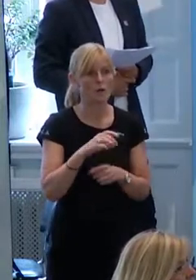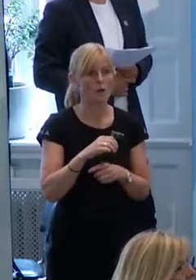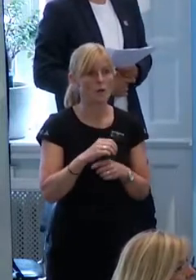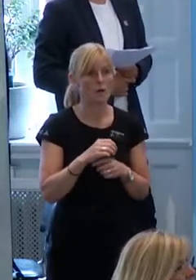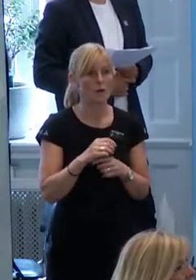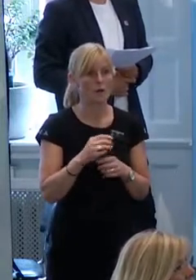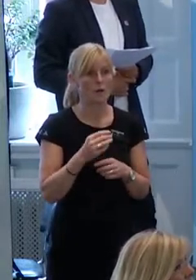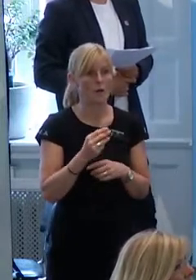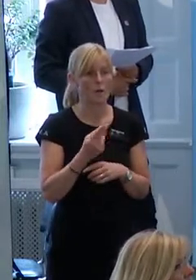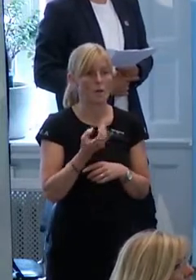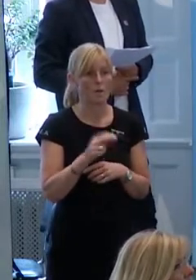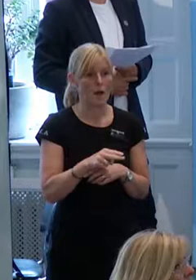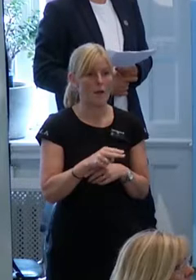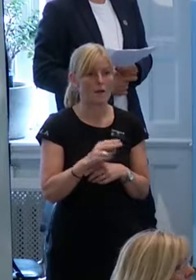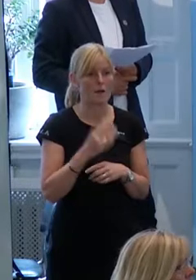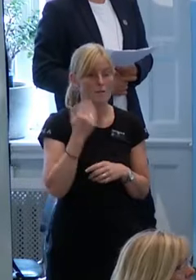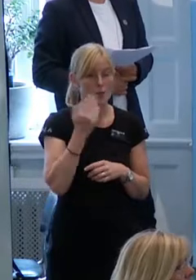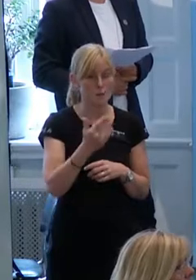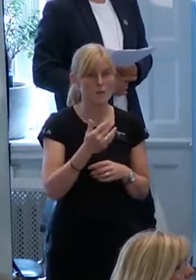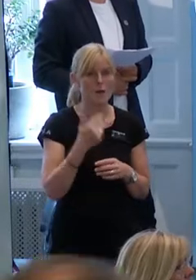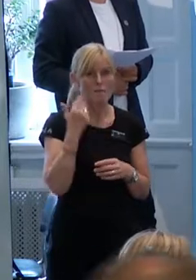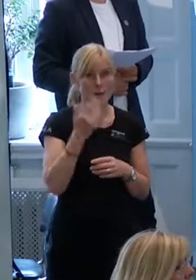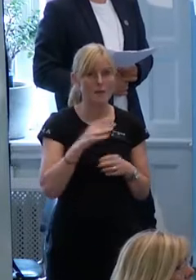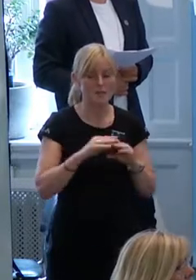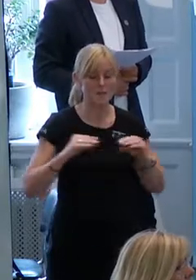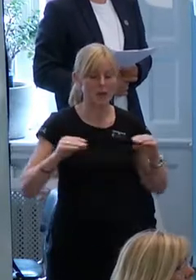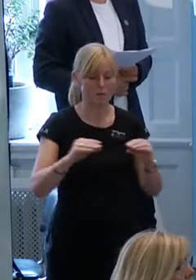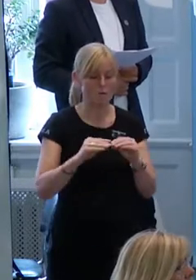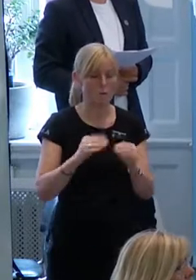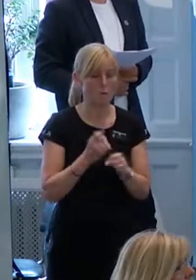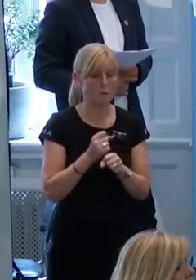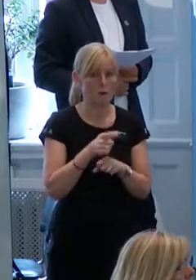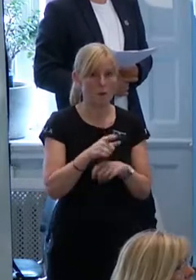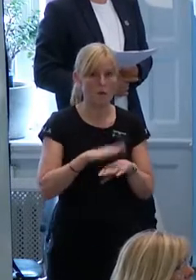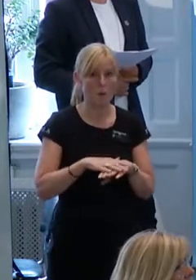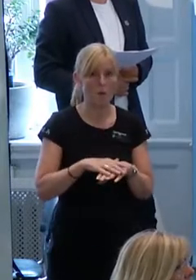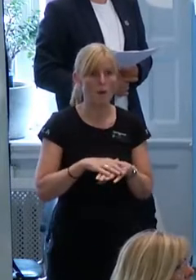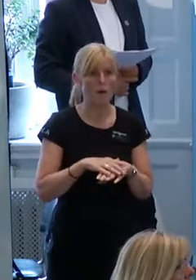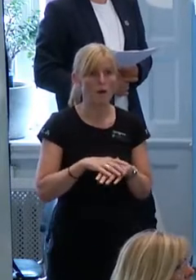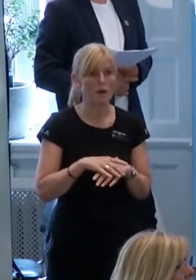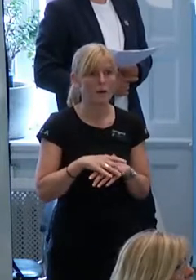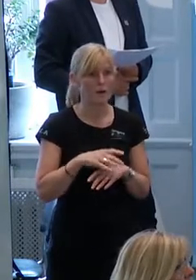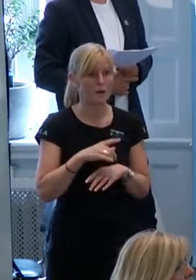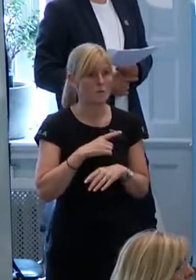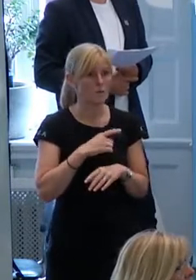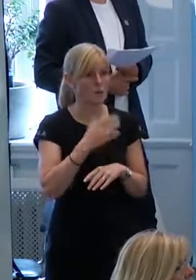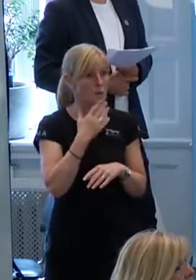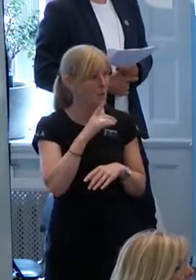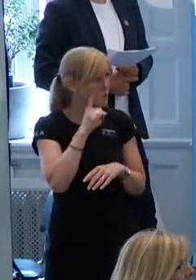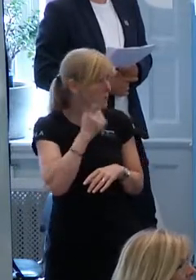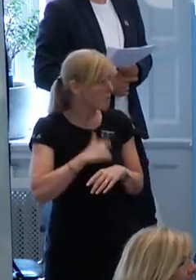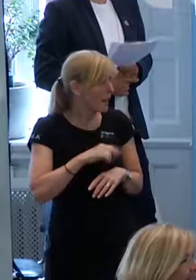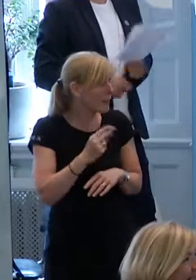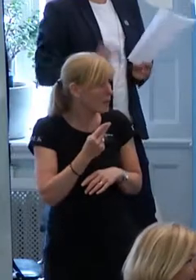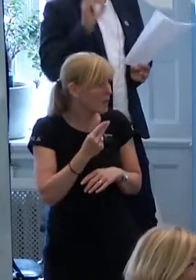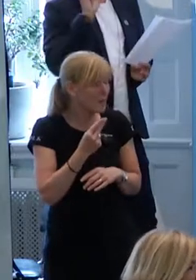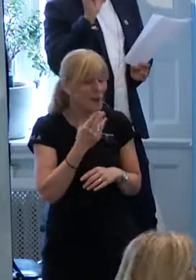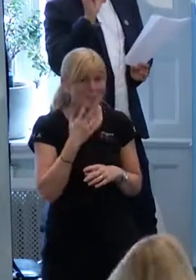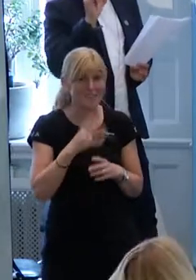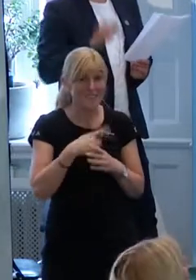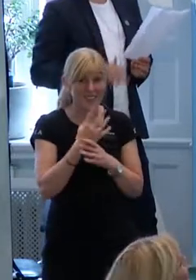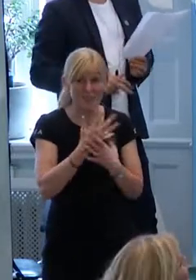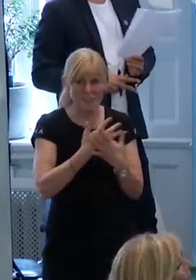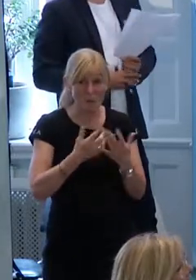Urban Futures, en framtidsplattform. Jag tänker att det lyder ju mycket bra. Jag hoppas ni förstår mig också, min